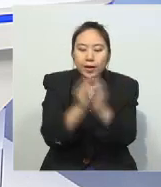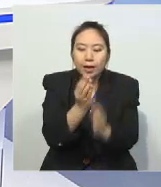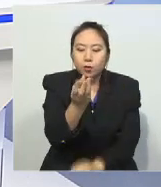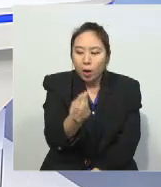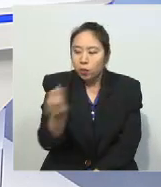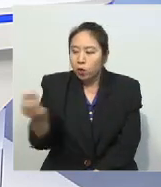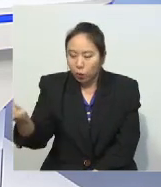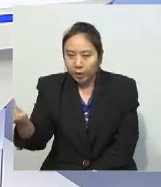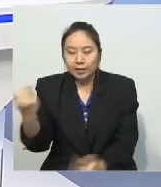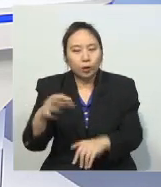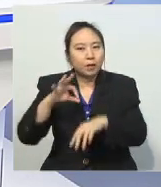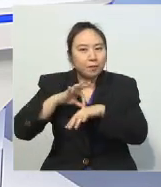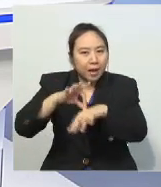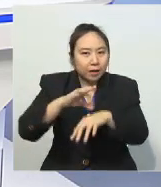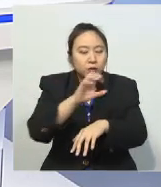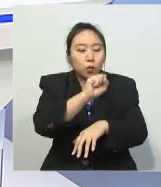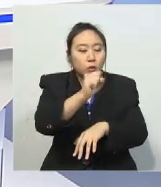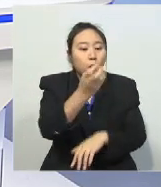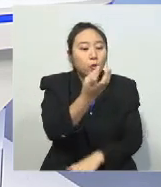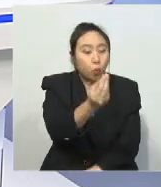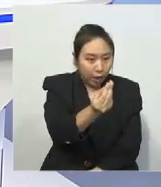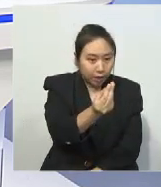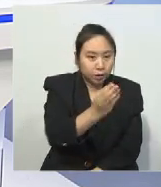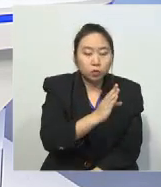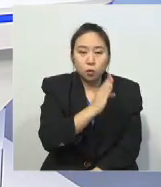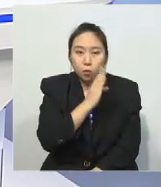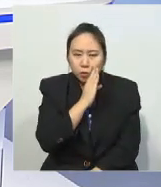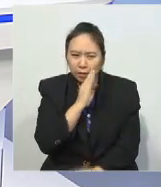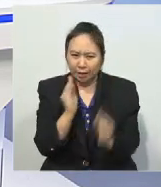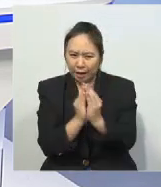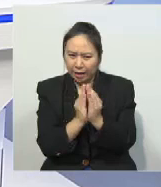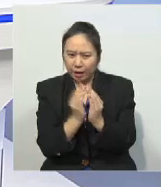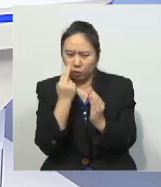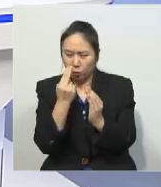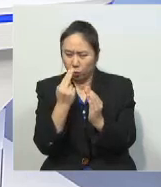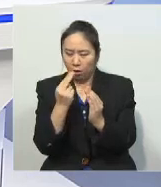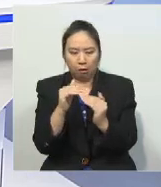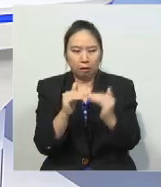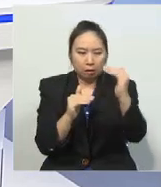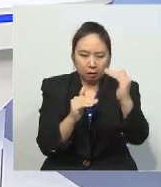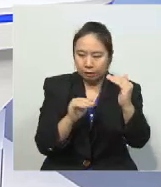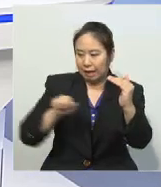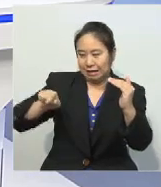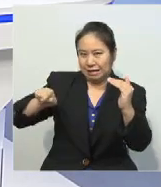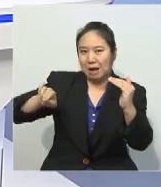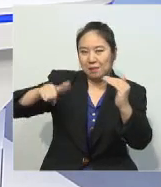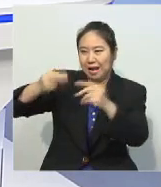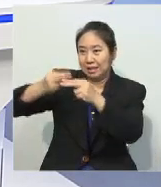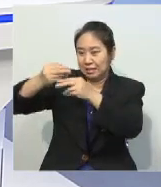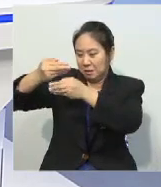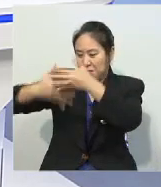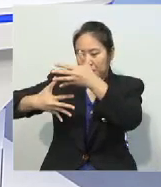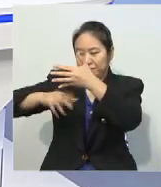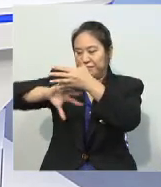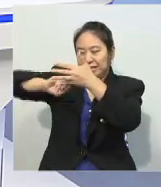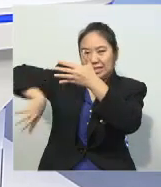พ รรค นั้นได้ส.ส.ไปแล้วเท่าไหร ่ ถ้าได้ไปแล้วเนี่ยเกินกว่าจำนวนที่จะได้ส.ส.ปาร์ตี้ลิสต์บางทีอาจไม่ได้เลย ปาร์ตี้ลิสต์ท้ายๆอาจจะไม่ได้เข้าไปนั่ง